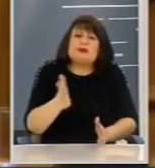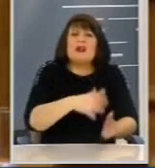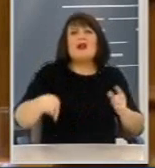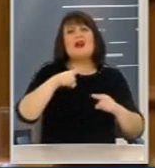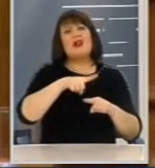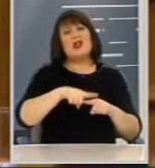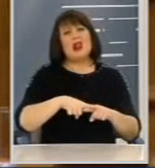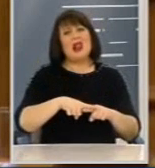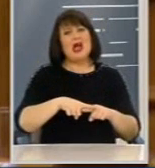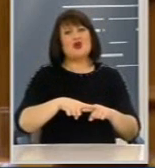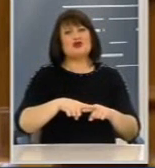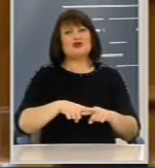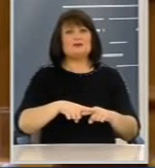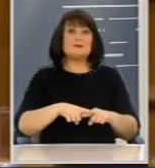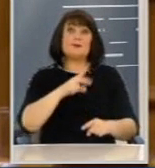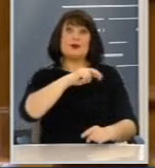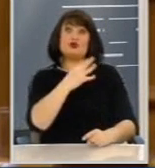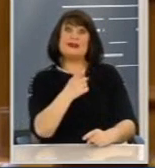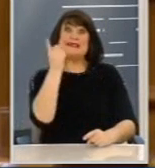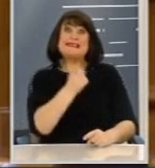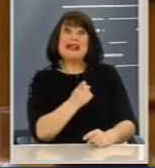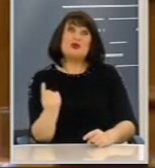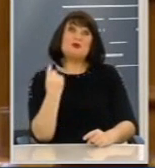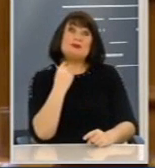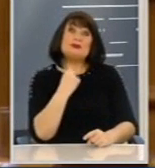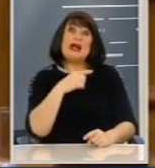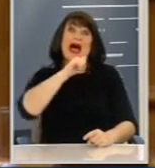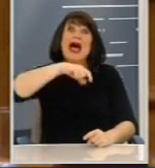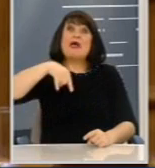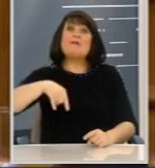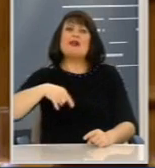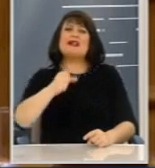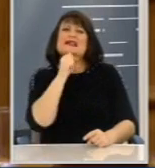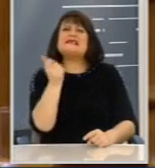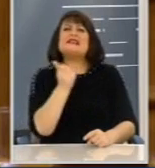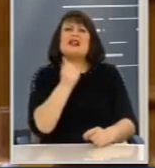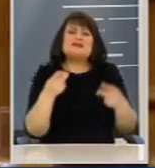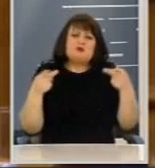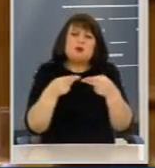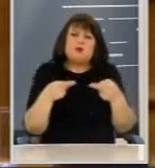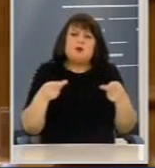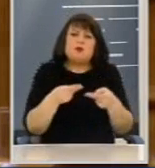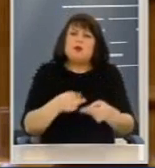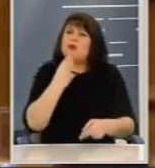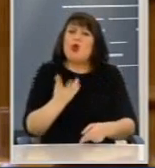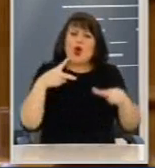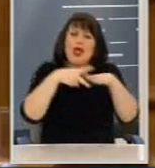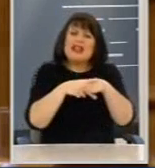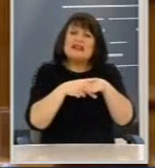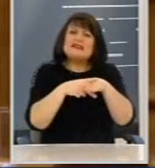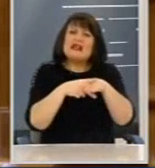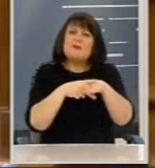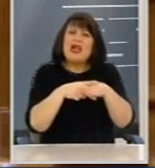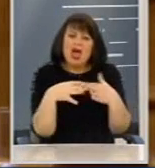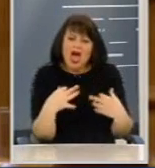απώλεια 25% του ΑΕΠ του και περικοπές στις συντάξεις διαρκώς? Γιατί εσείς αφήσατε τα ταμεία το